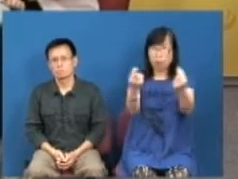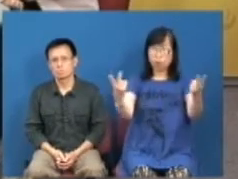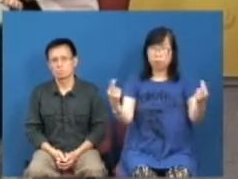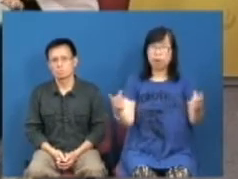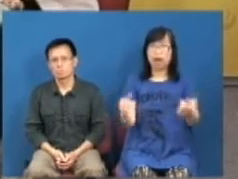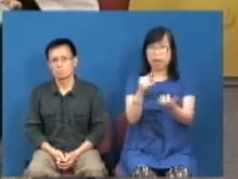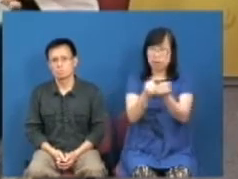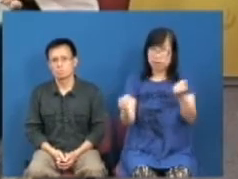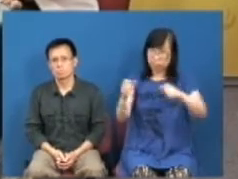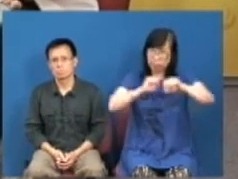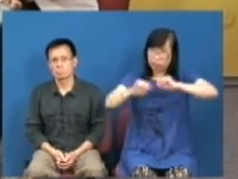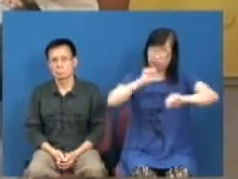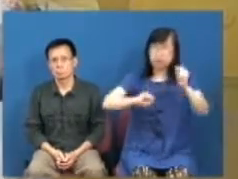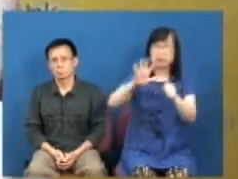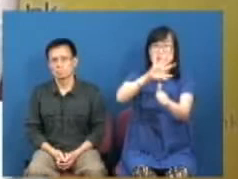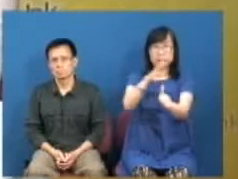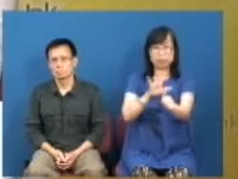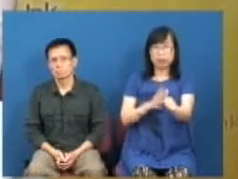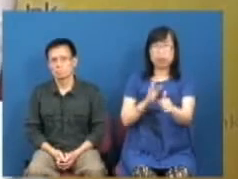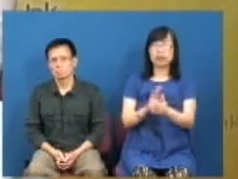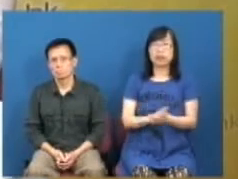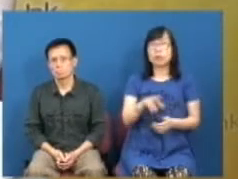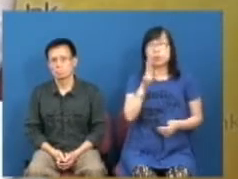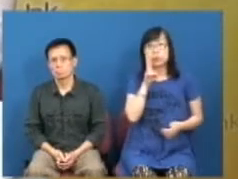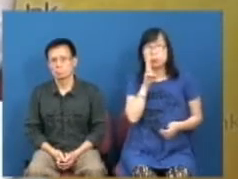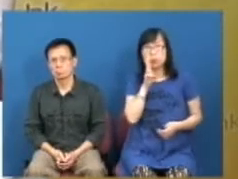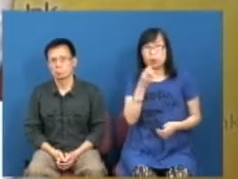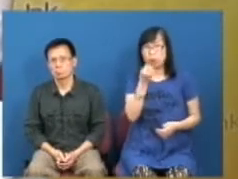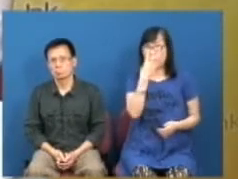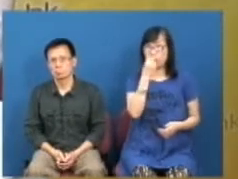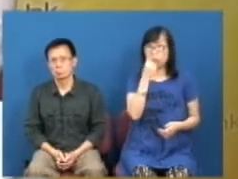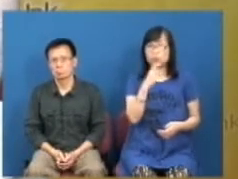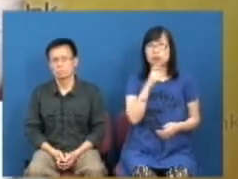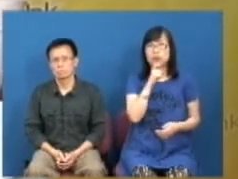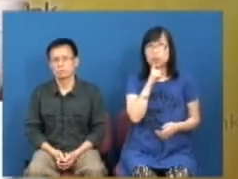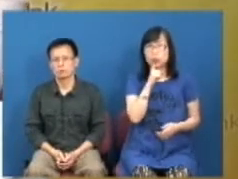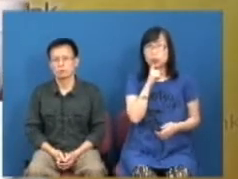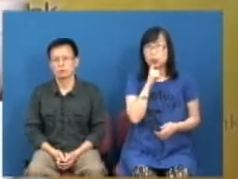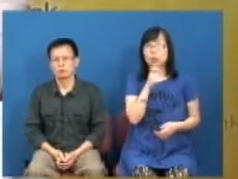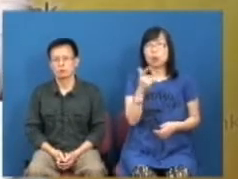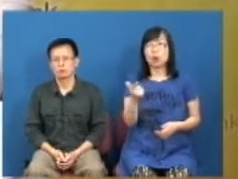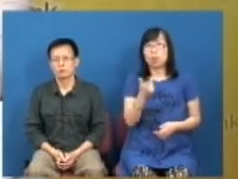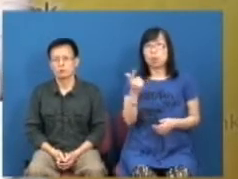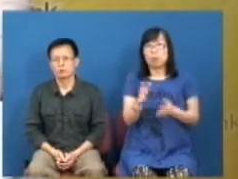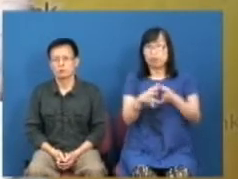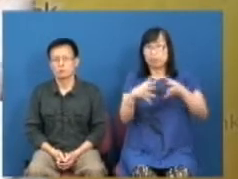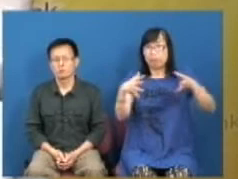即係生態嘅影響咁。但係我覺得如果即係香港咧都幾多即係好大嘅